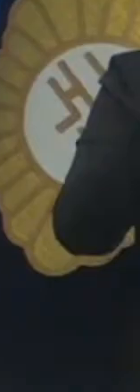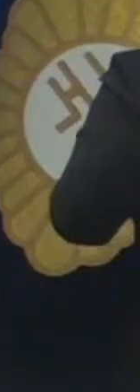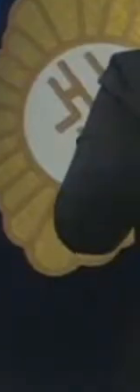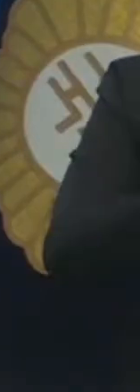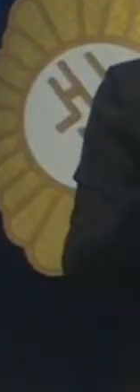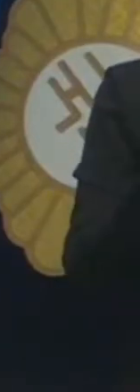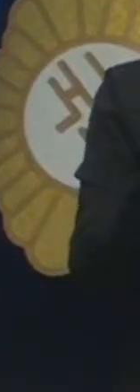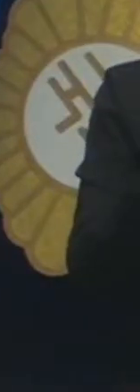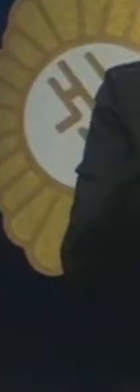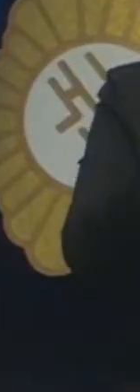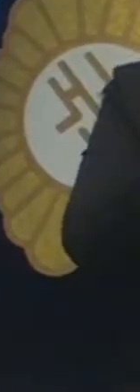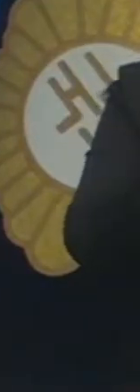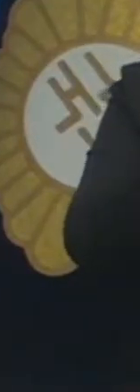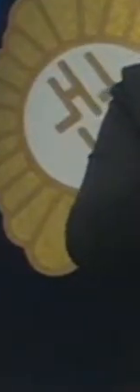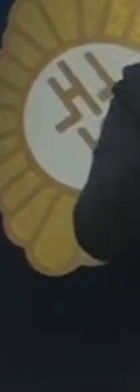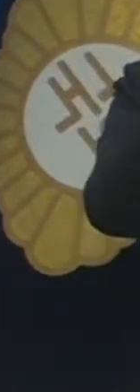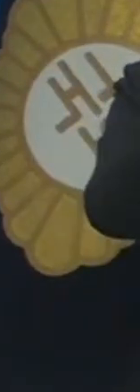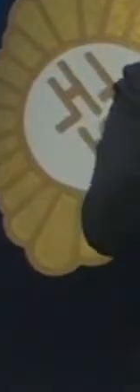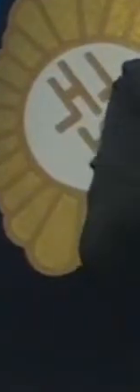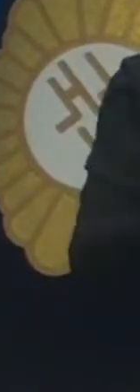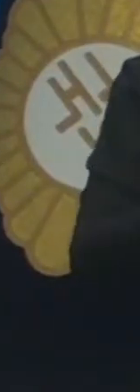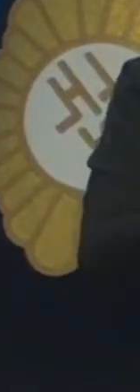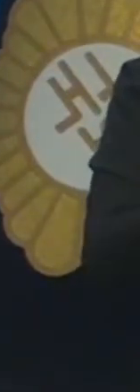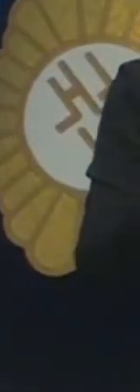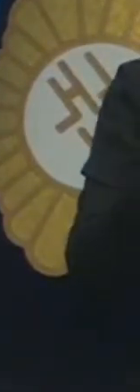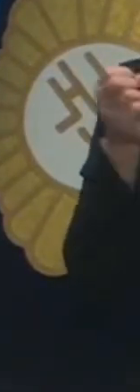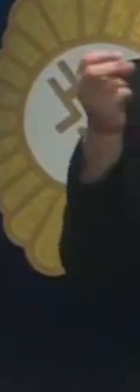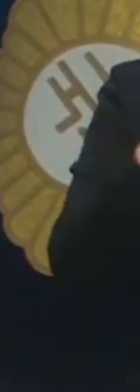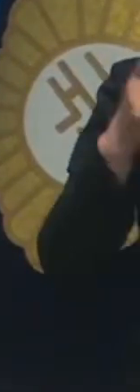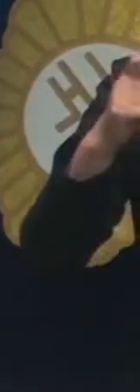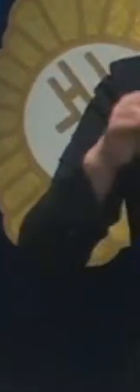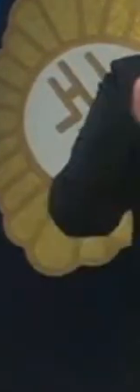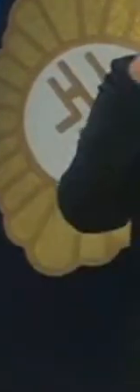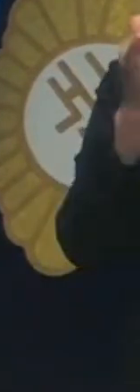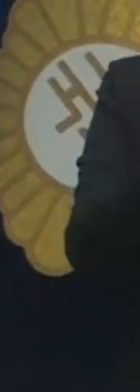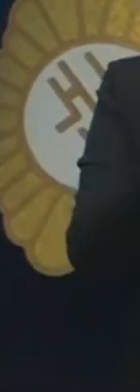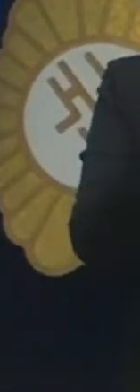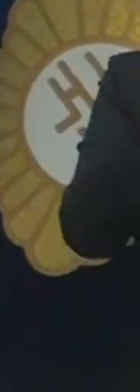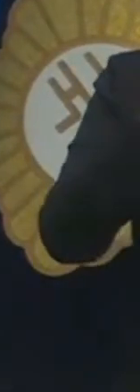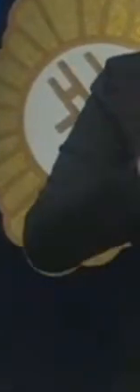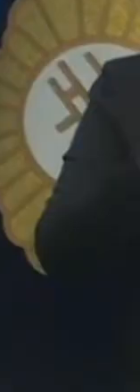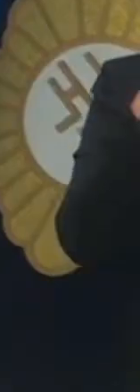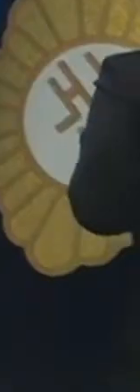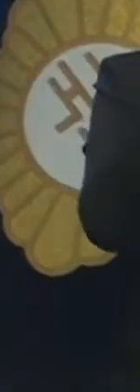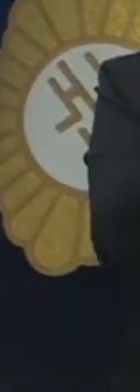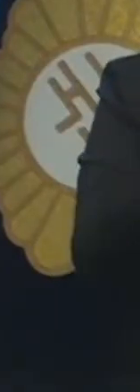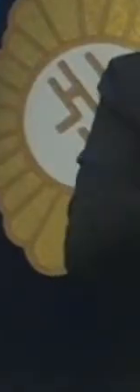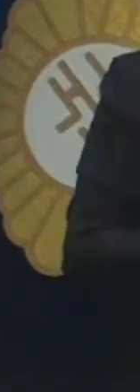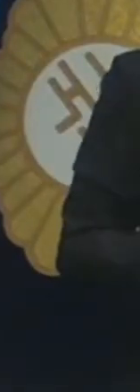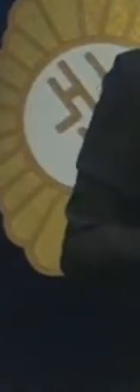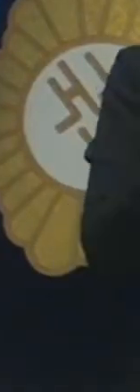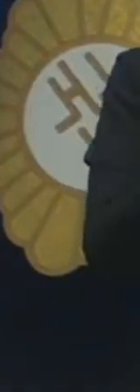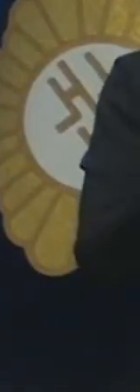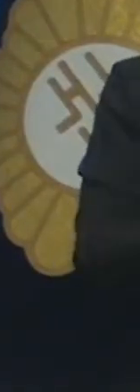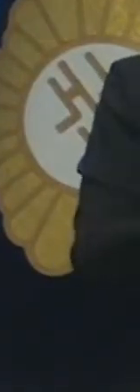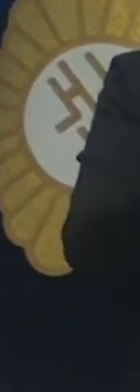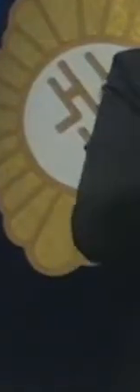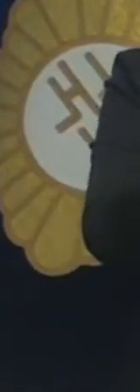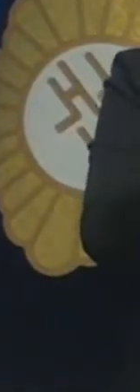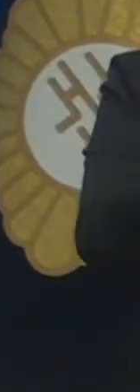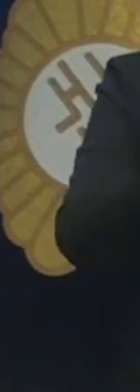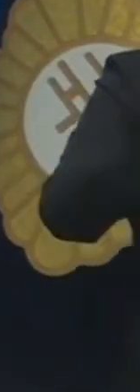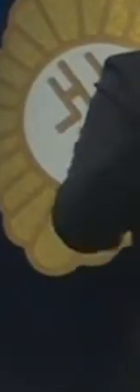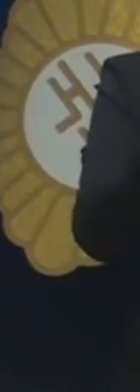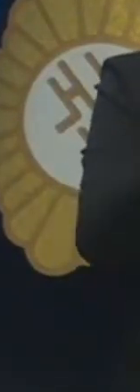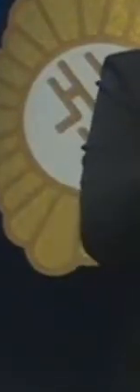자리에서 홈플러스의 위기와 10만여 명의 노동자 및 지역사회의 생존을 지키기 위해 빠른 시간 내에 반드시